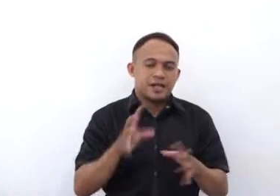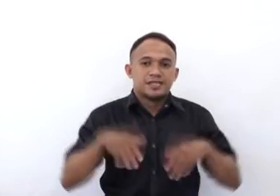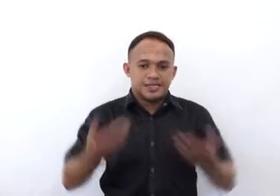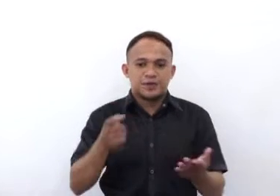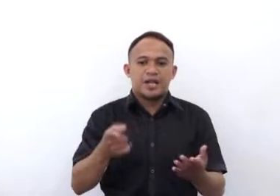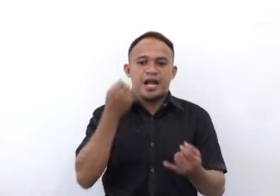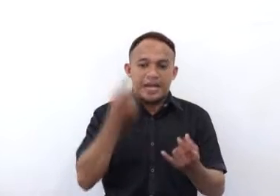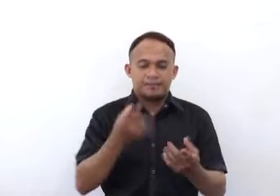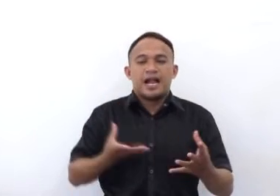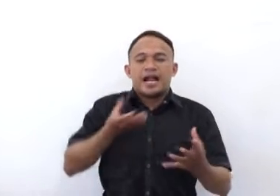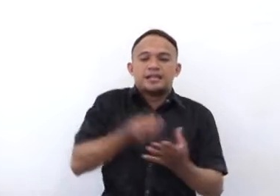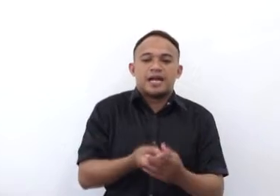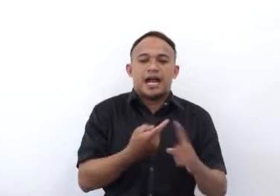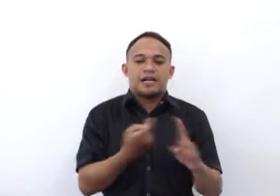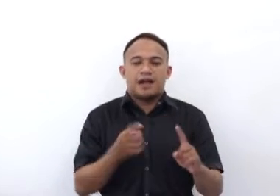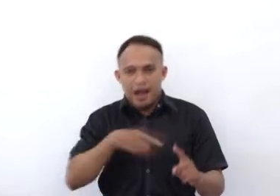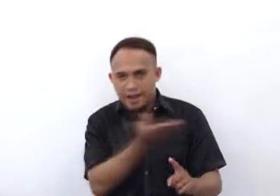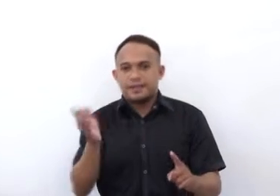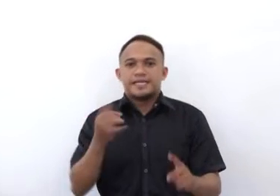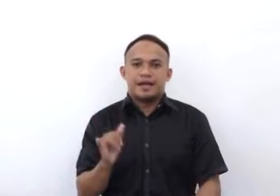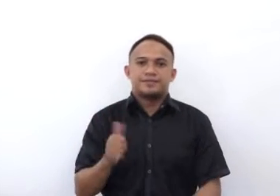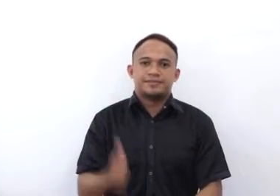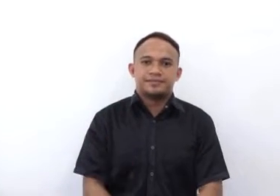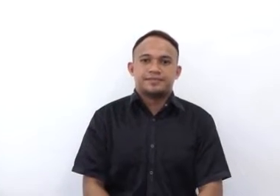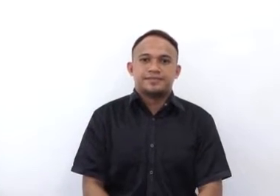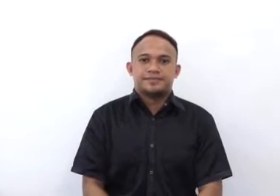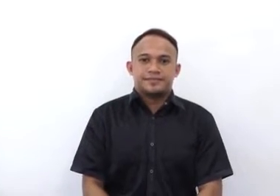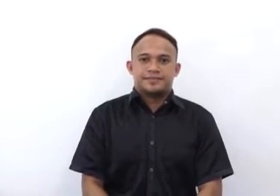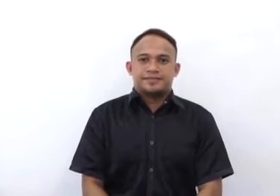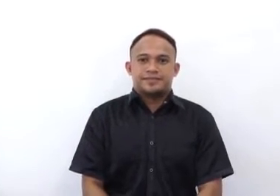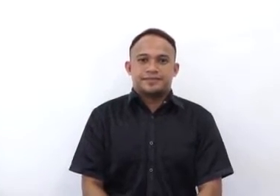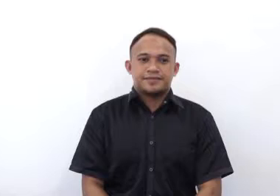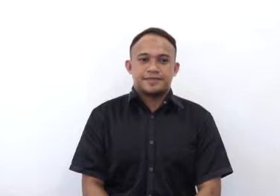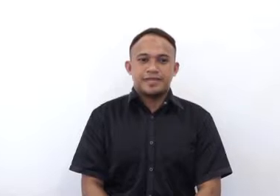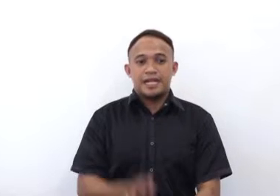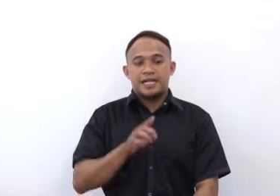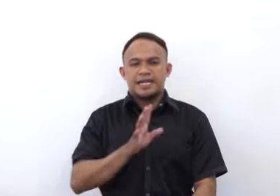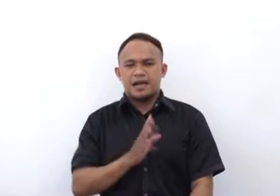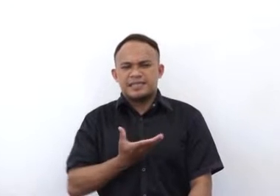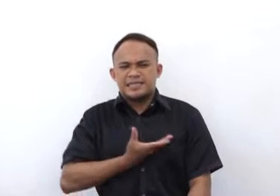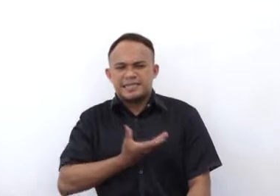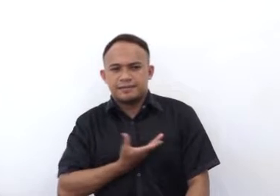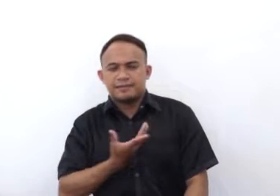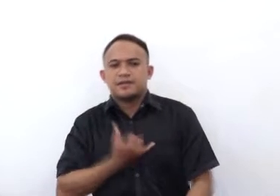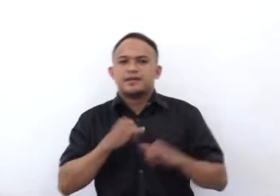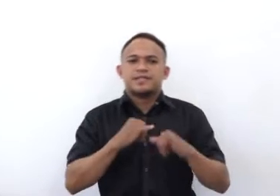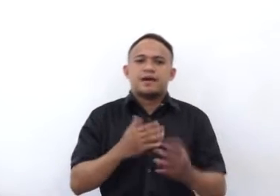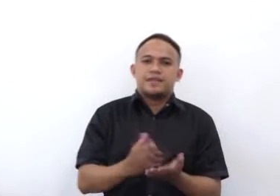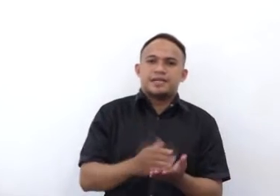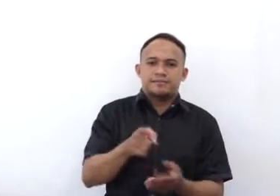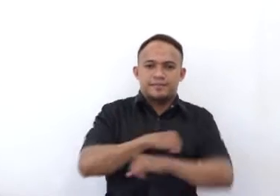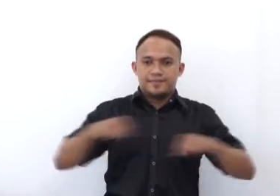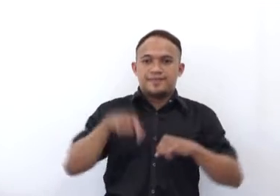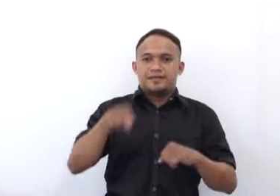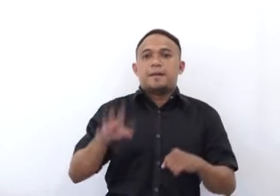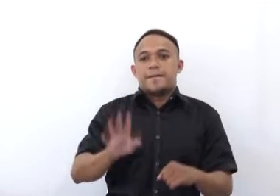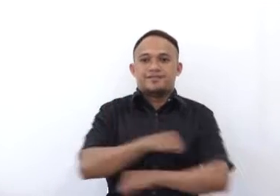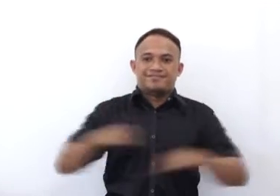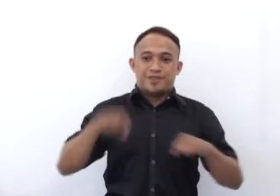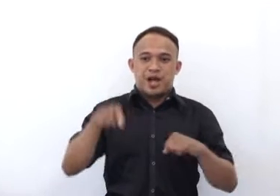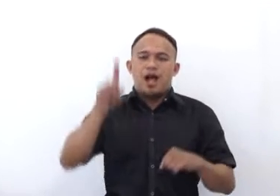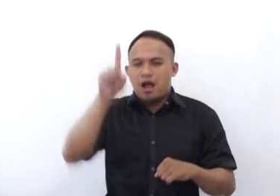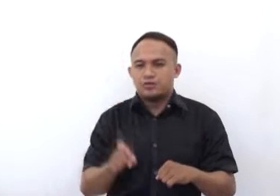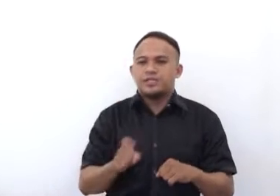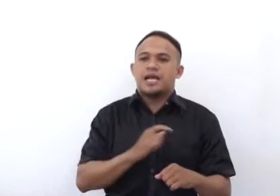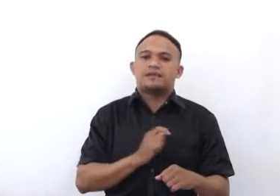Sementara itu, Ketua KONI Provinsi Gorontalo Vikram Salilama menyampaikan pemusatan latihan ini dilakukan agar terhindar dari